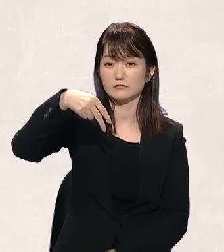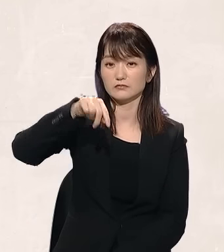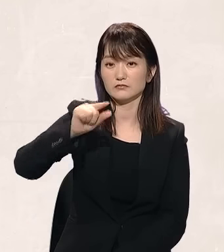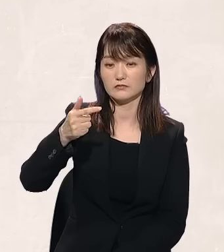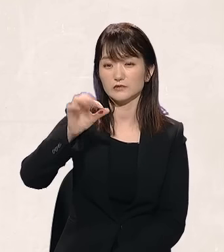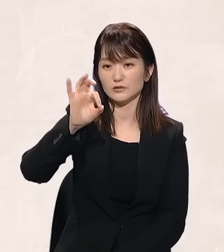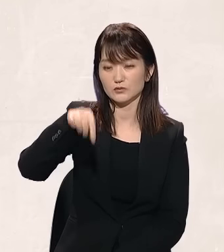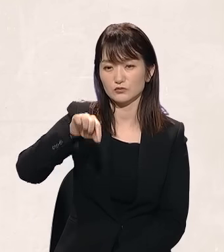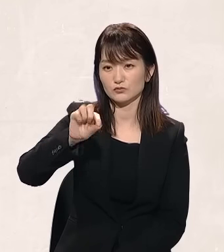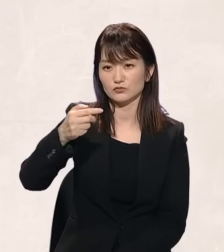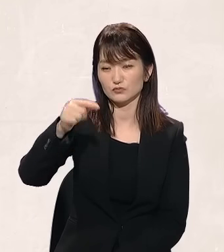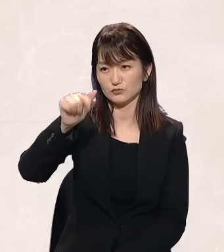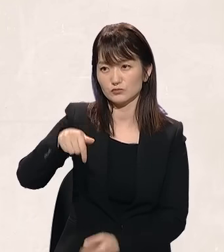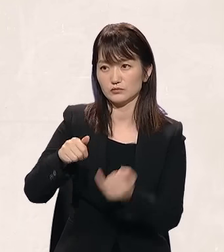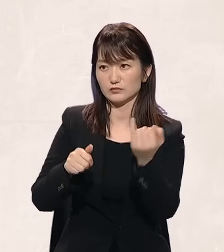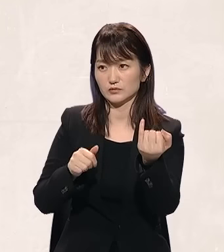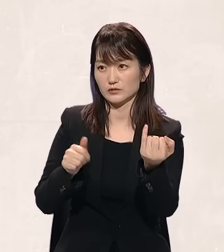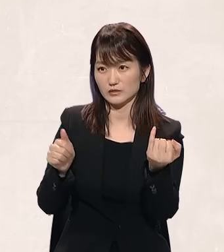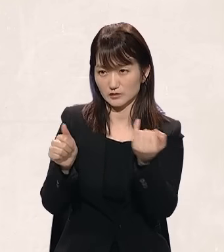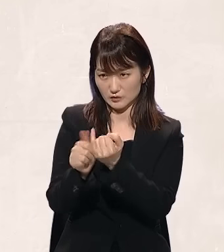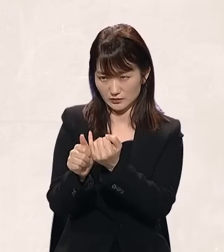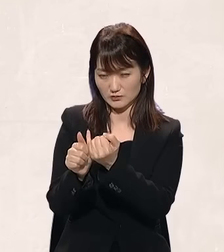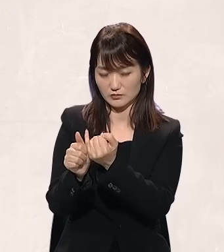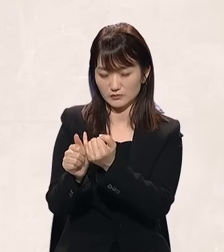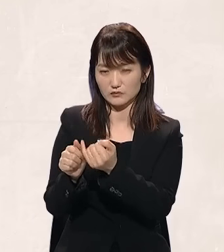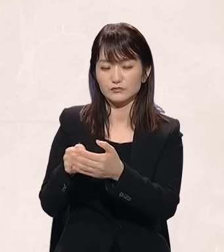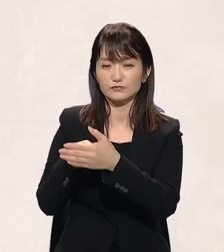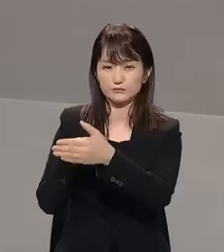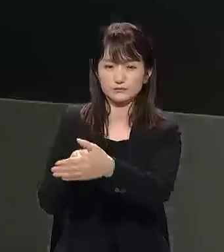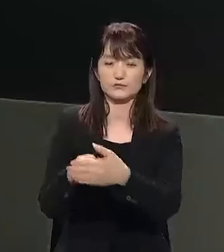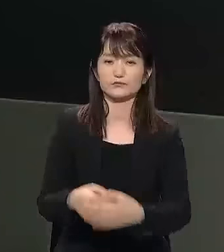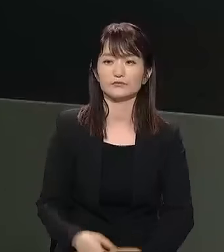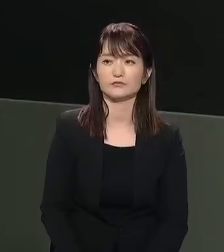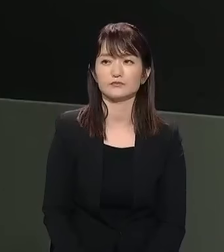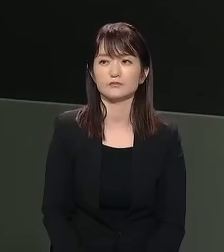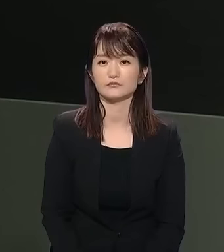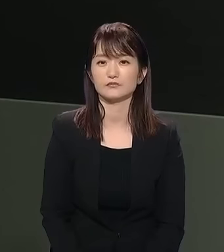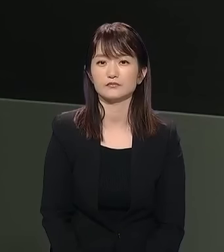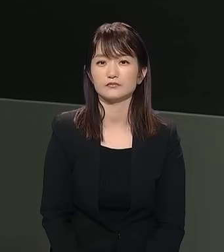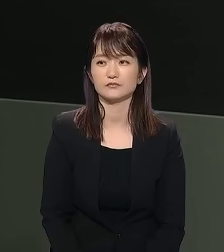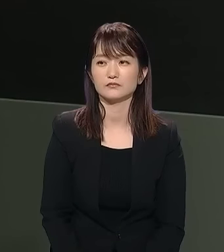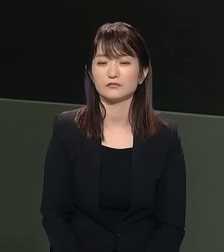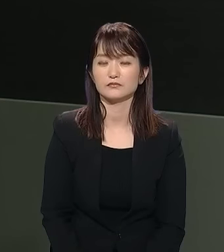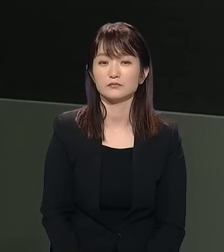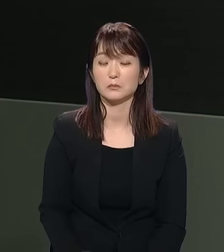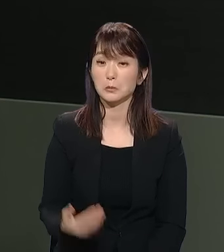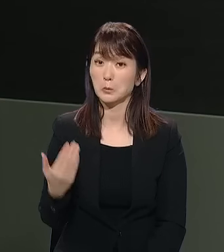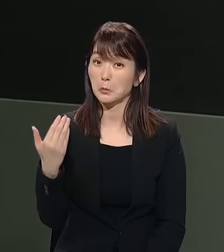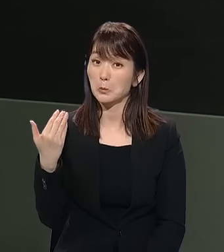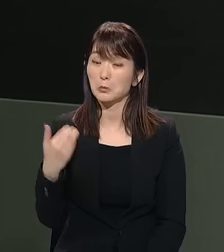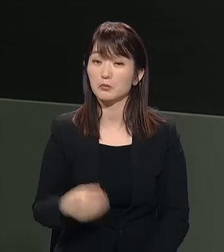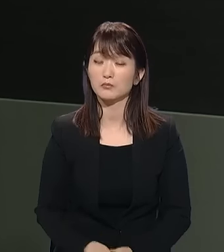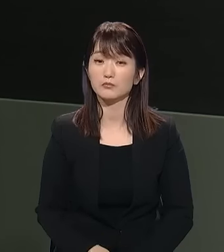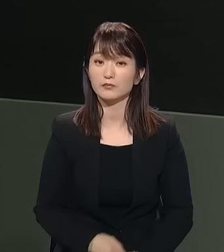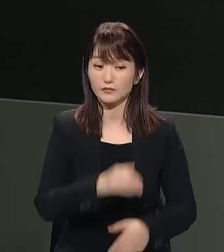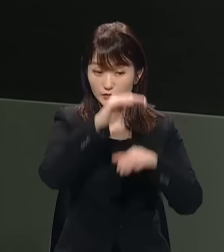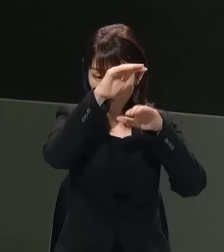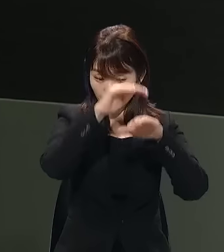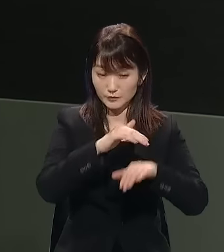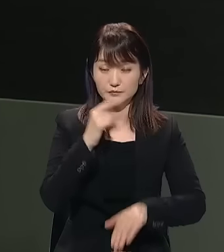선은숙 씨와의 결혼을 진행했습니다. 자, 그런데 조금 전에 방금 들으신